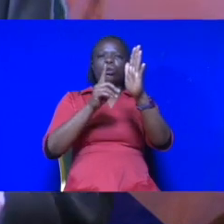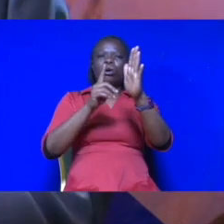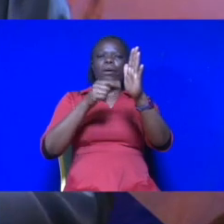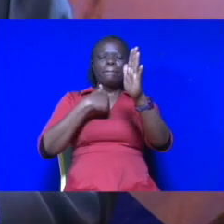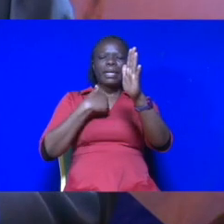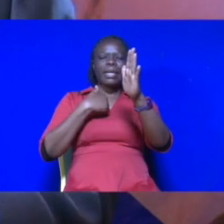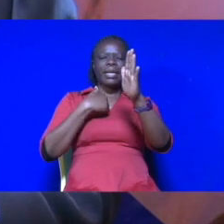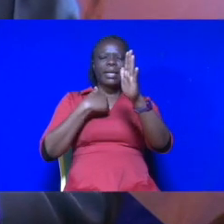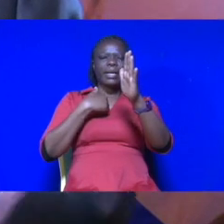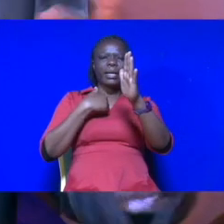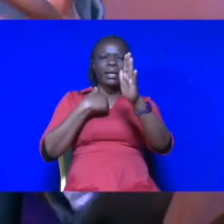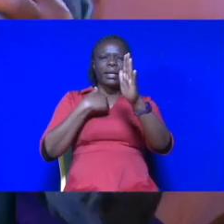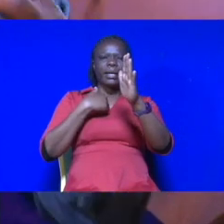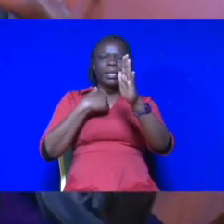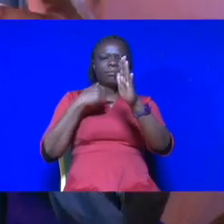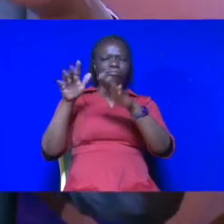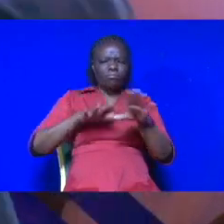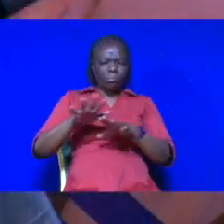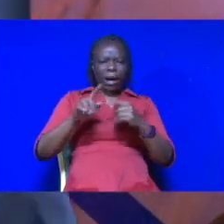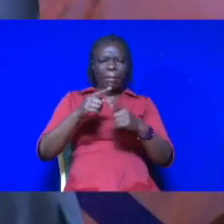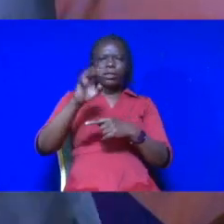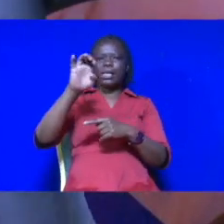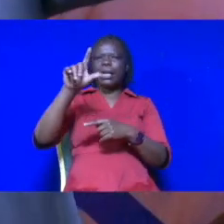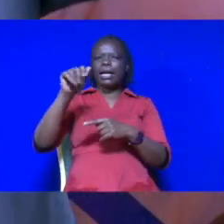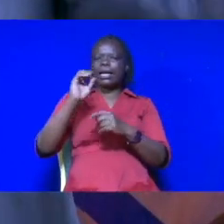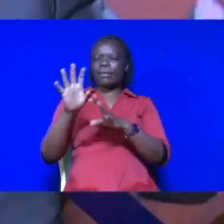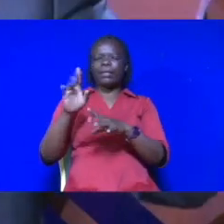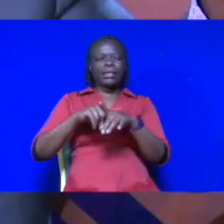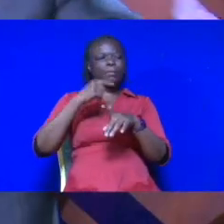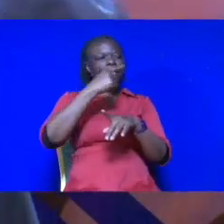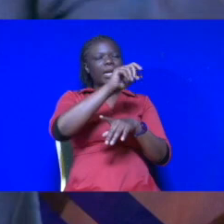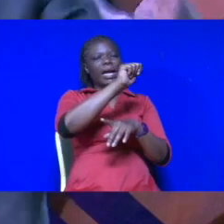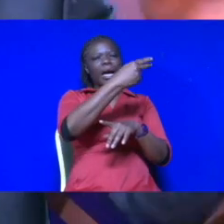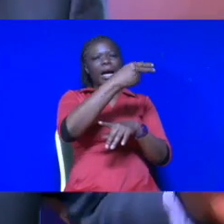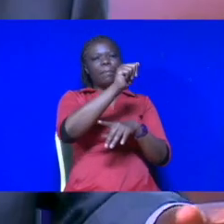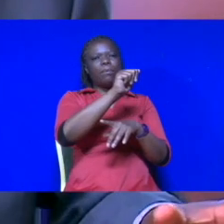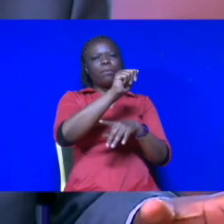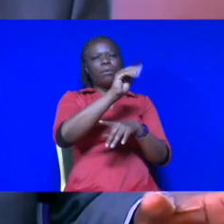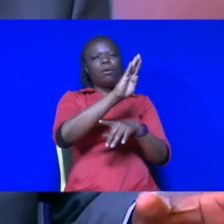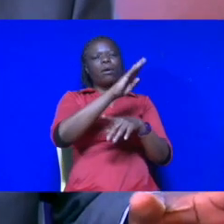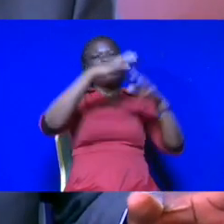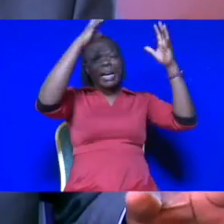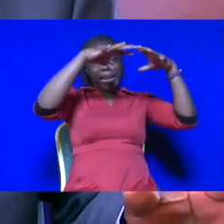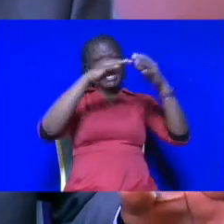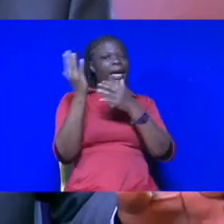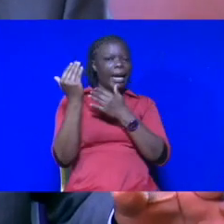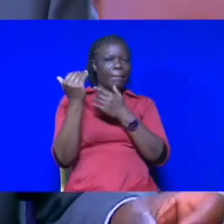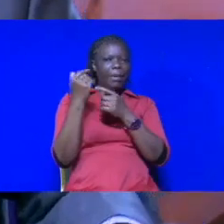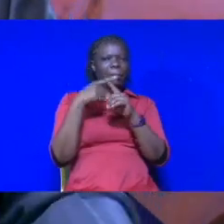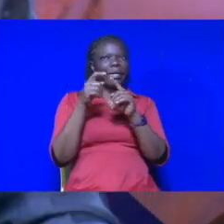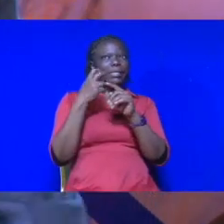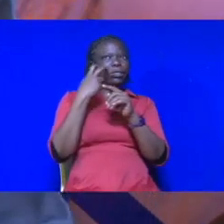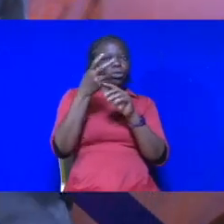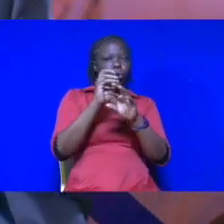Elia akimwambia Ahabu kwamba nasikia mvua inakuja hata kama haionekani.